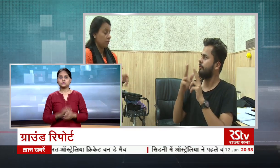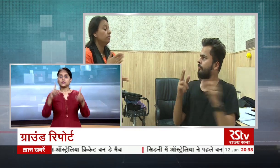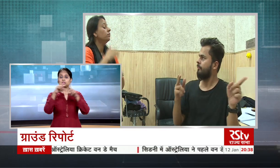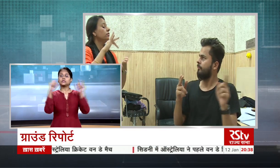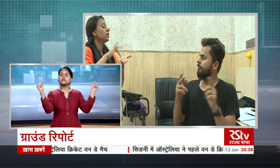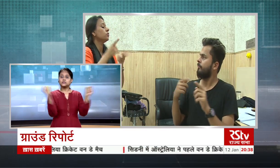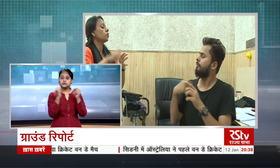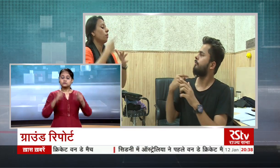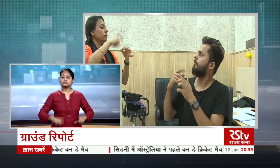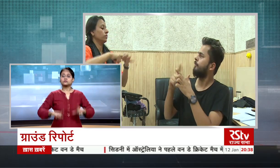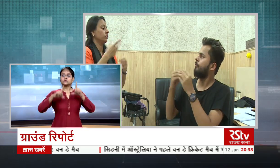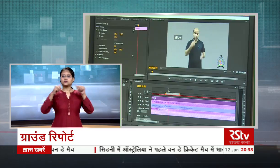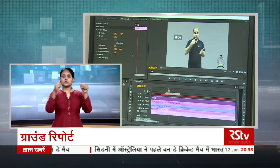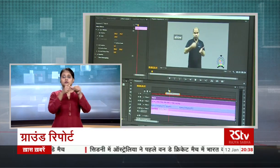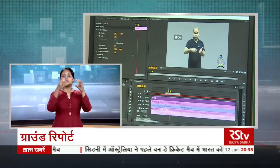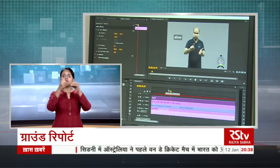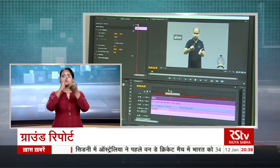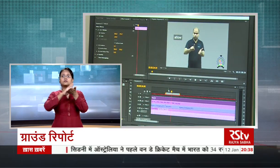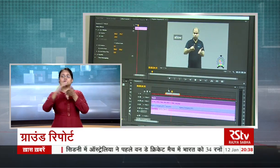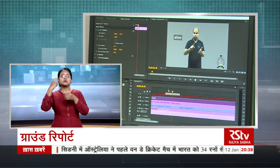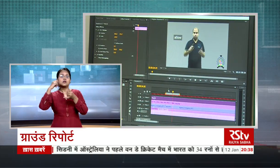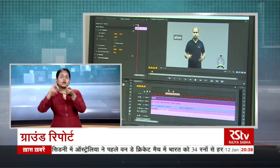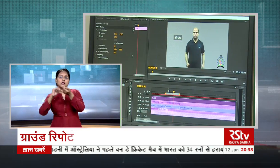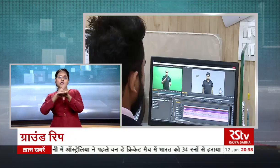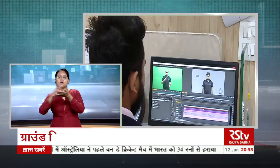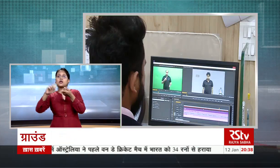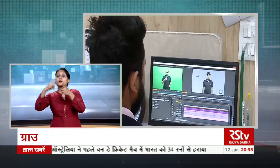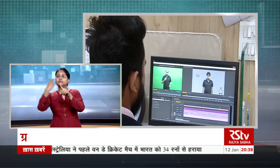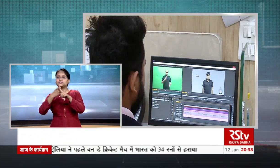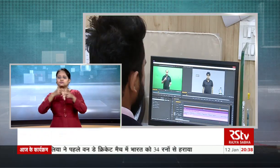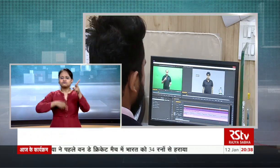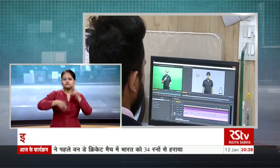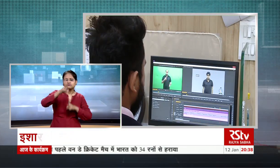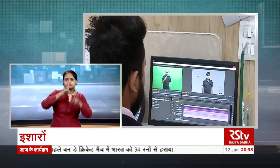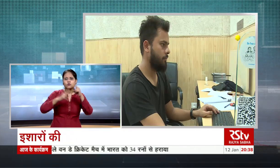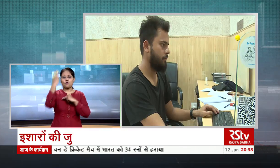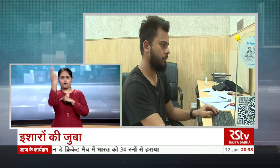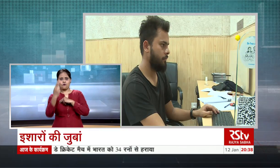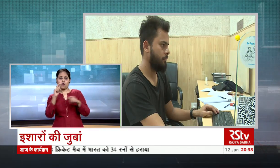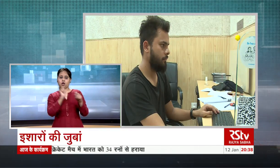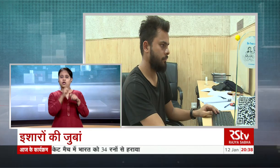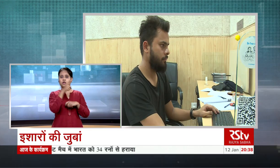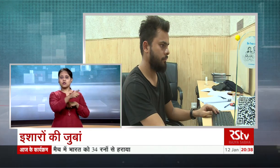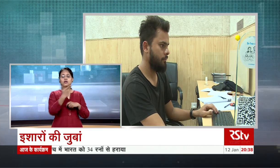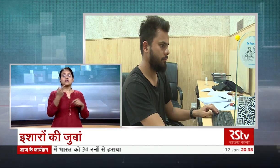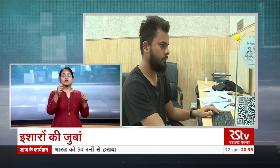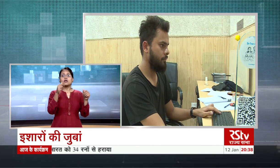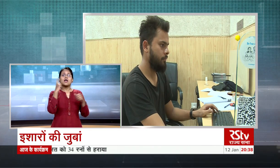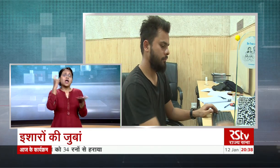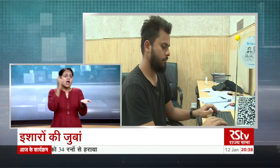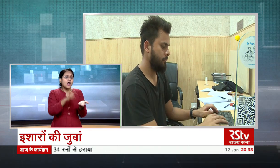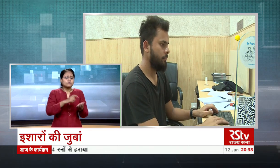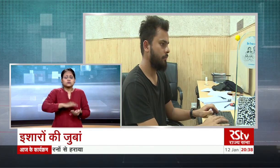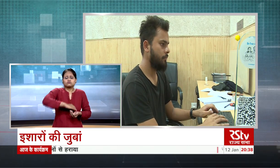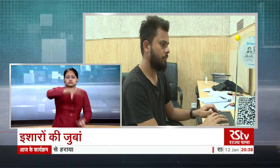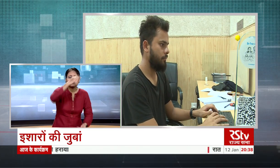देहरादून के रहने वाले अभिषेक फिलहाल दिल्ली में एक वीडियो एडिटर के तौर पर काम करते हैं। अभिषेक बचपन से ही न सुन सकते हैं न